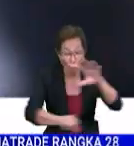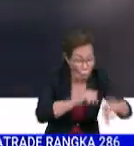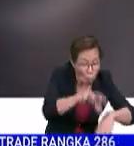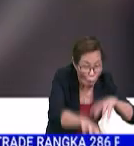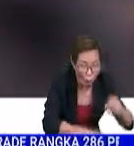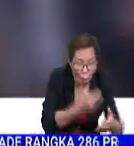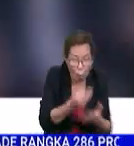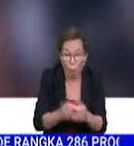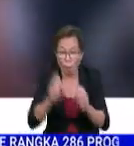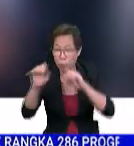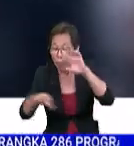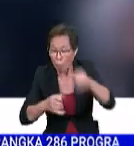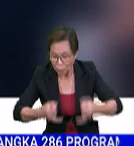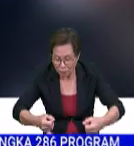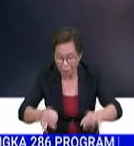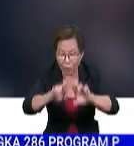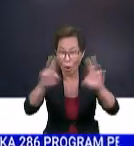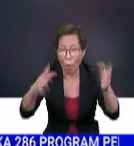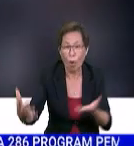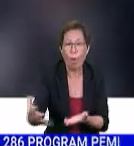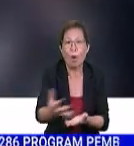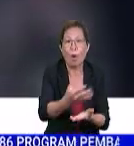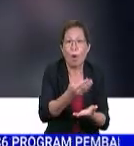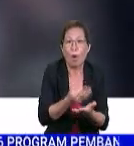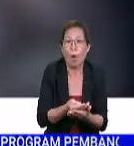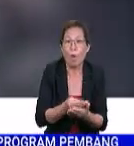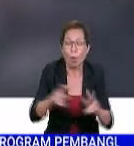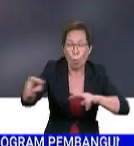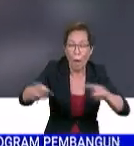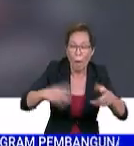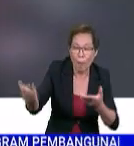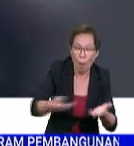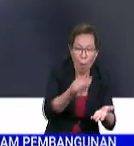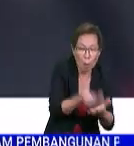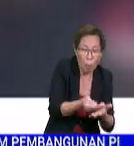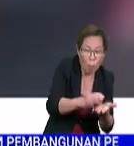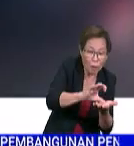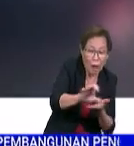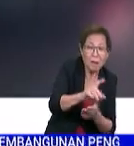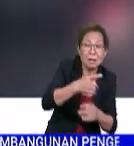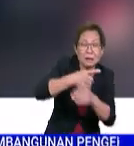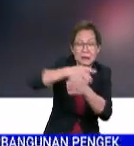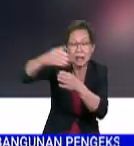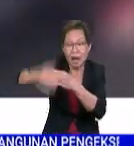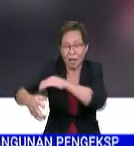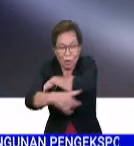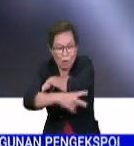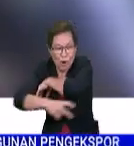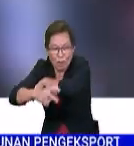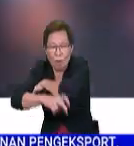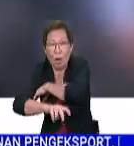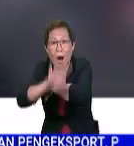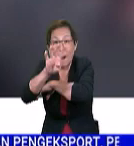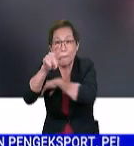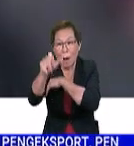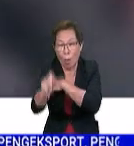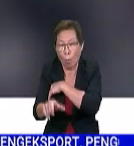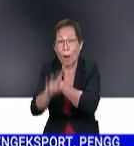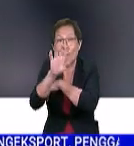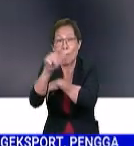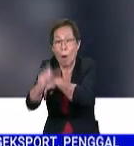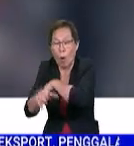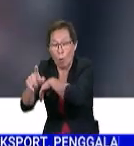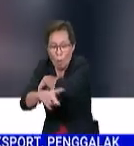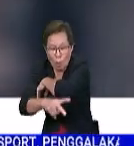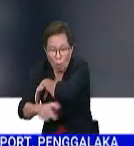bertaburan di jalan raya. Wang diperoleh daripada van transit membawa tunai yang telah sebenarnya dirompak oleh empat suspek.